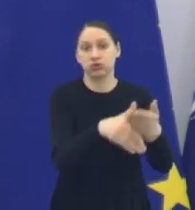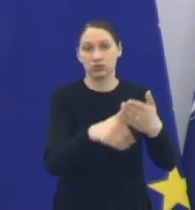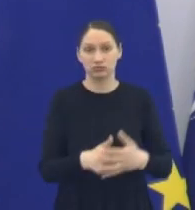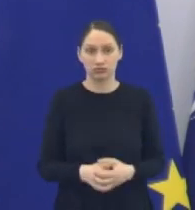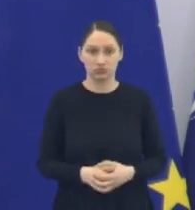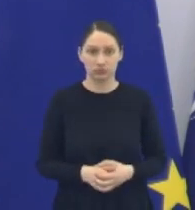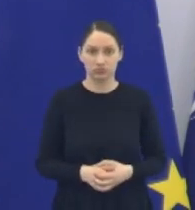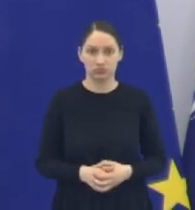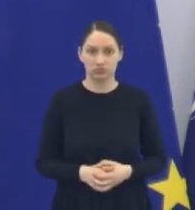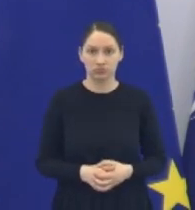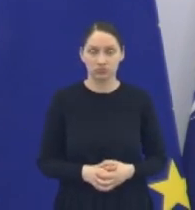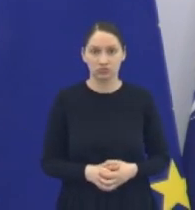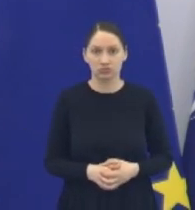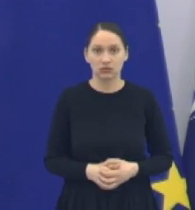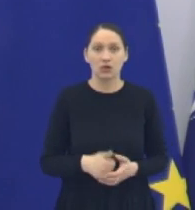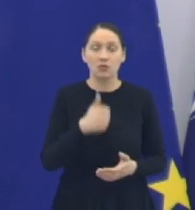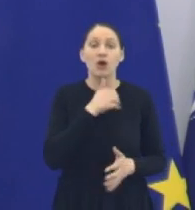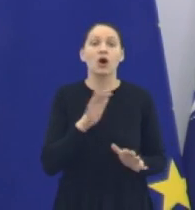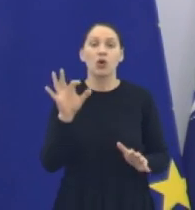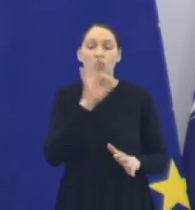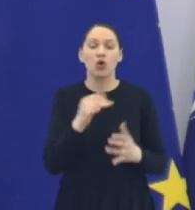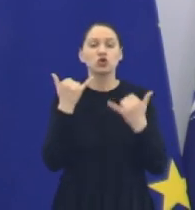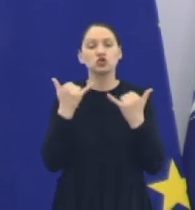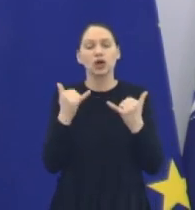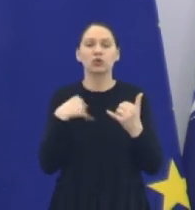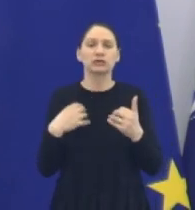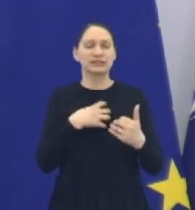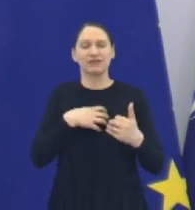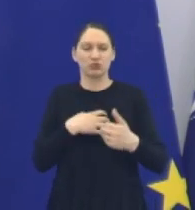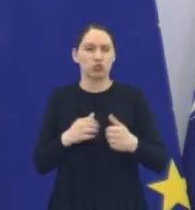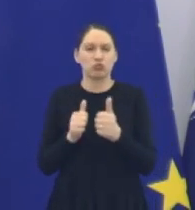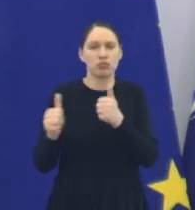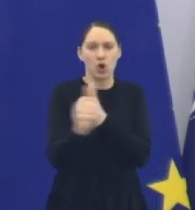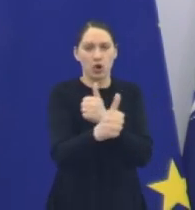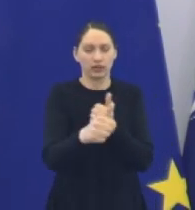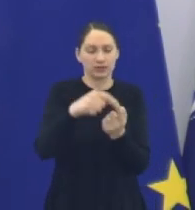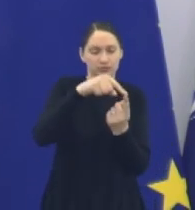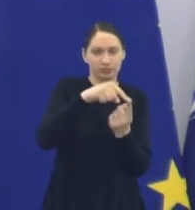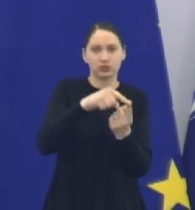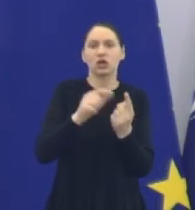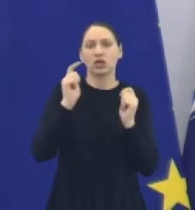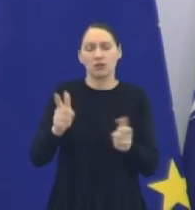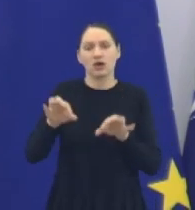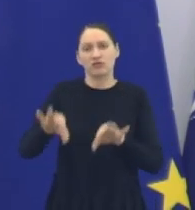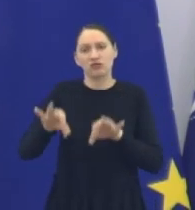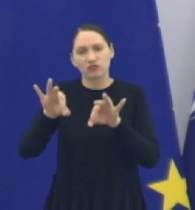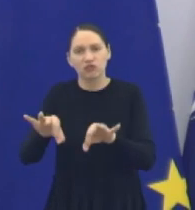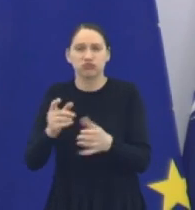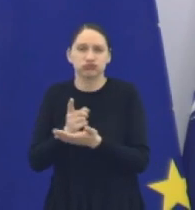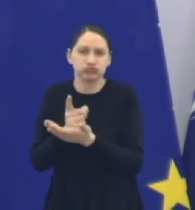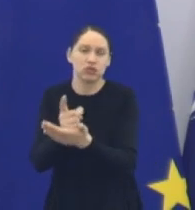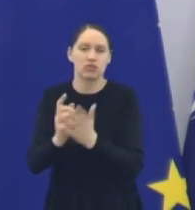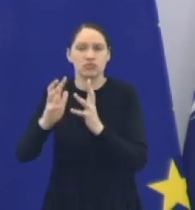ko gero, na, jeigu taip tektų prioritetus teikti, tai vis dėlto sunkioji technika arba